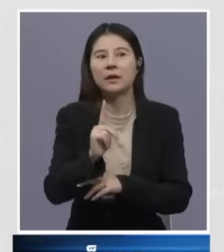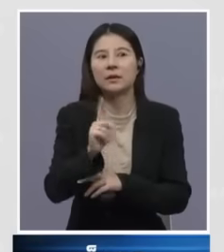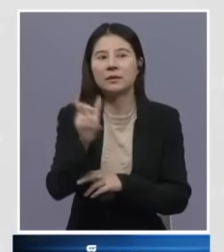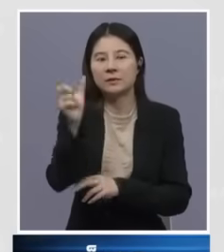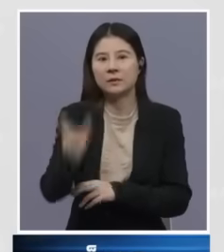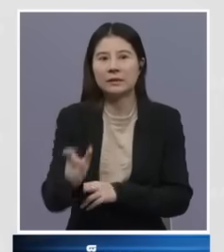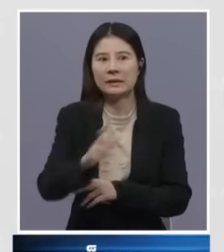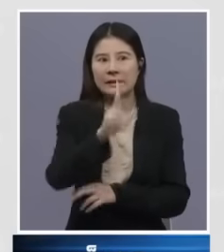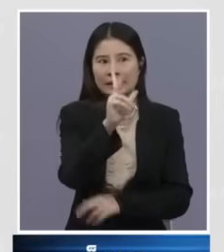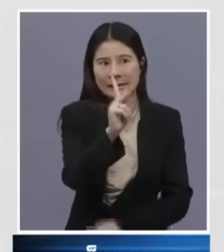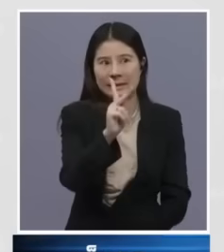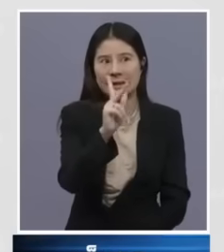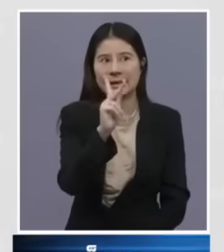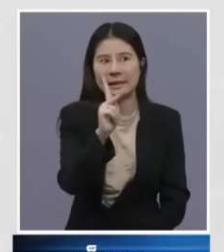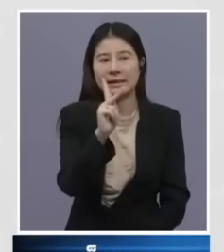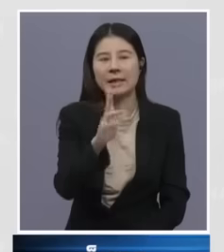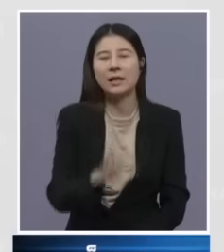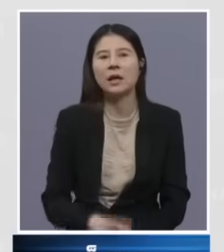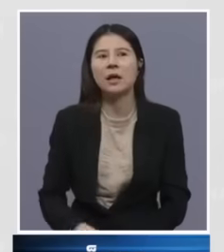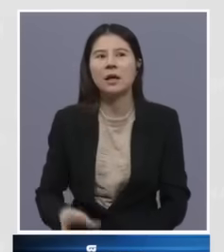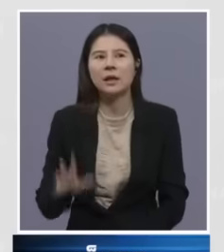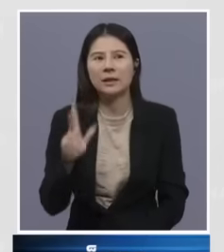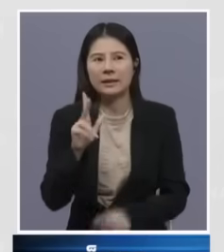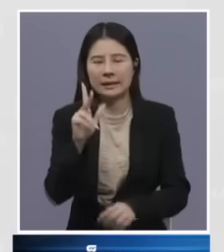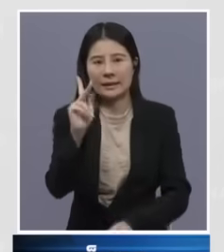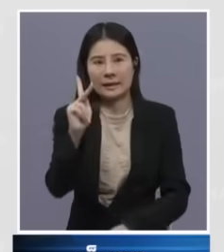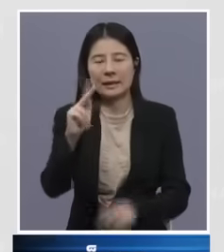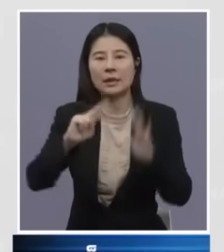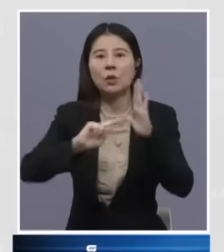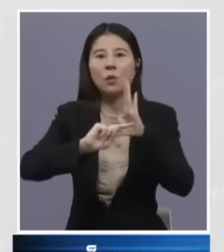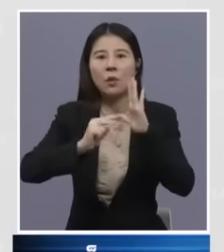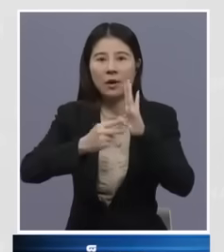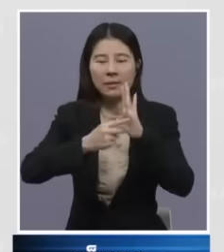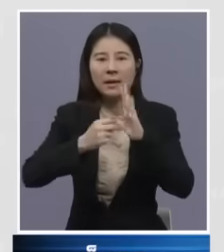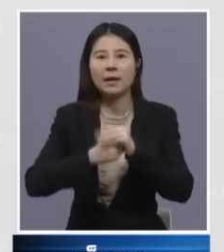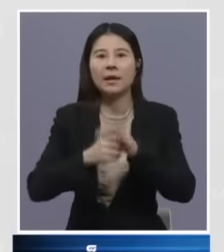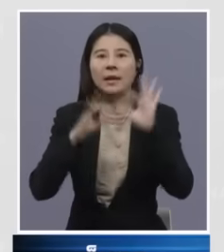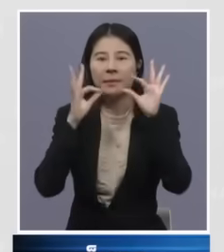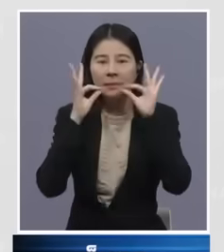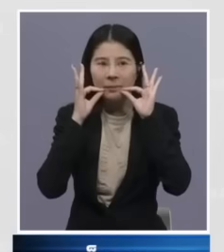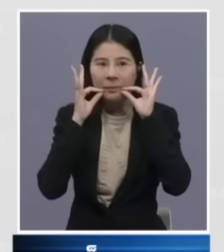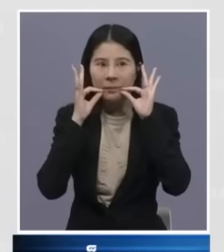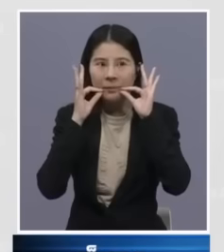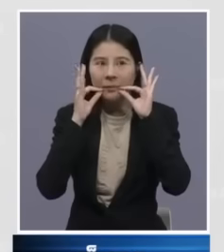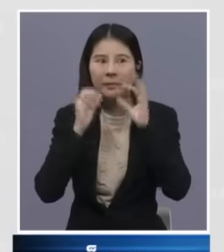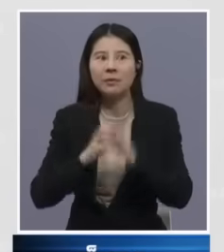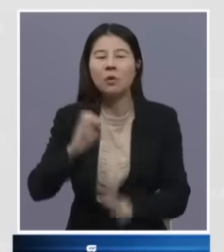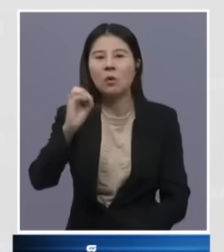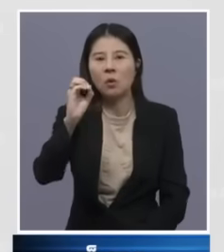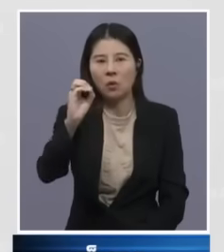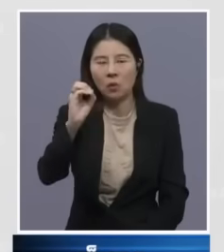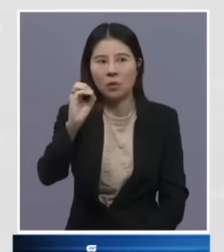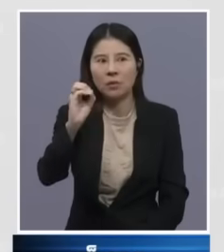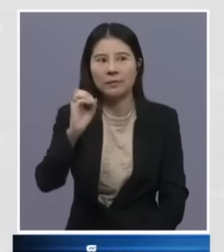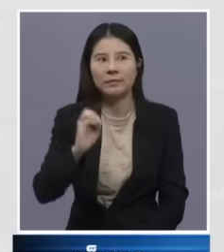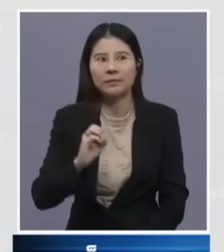มันย่อมาจากแบบนี้นะคะตัว K เคเนี่ยเป็นสัญลักษณ์รูปแมวสีสว่านนะส่วนตัว O ค่ะเ